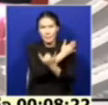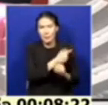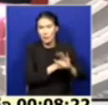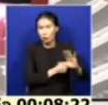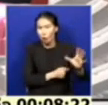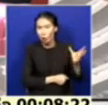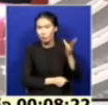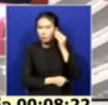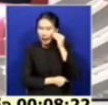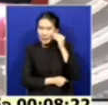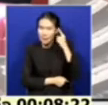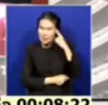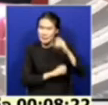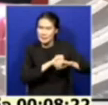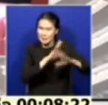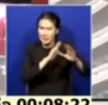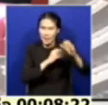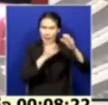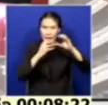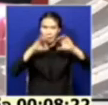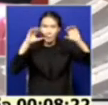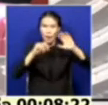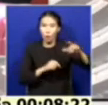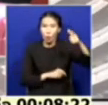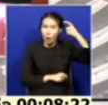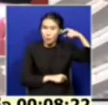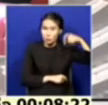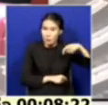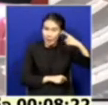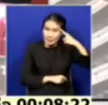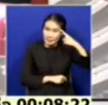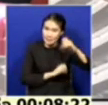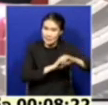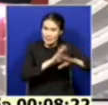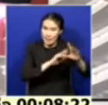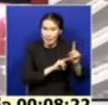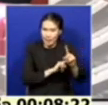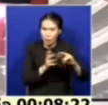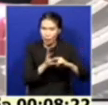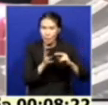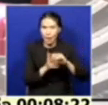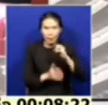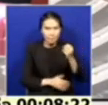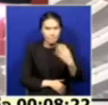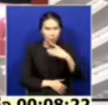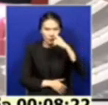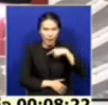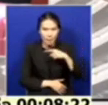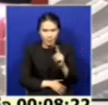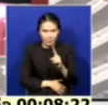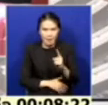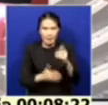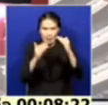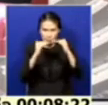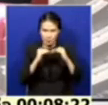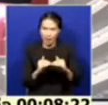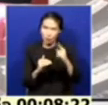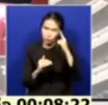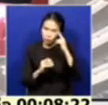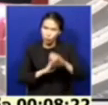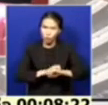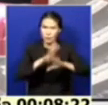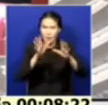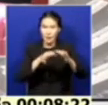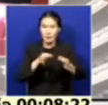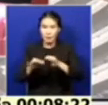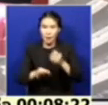เท่านั้นเองนะเพราะฉะนั้นก็ขอย้ำนะครับว่าสำหรับในกรณีของคุณเฉลิมเนี่ยไม่มีอะไรดีไปเท่าการ